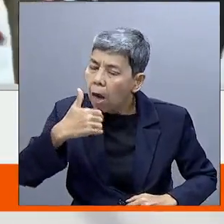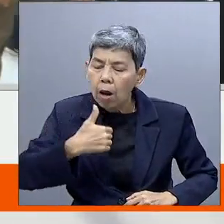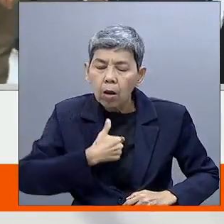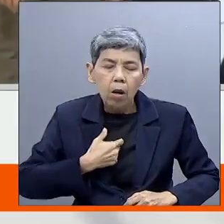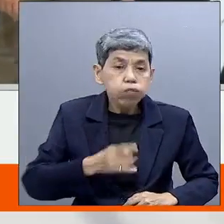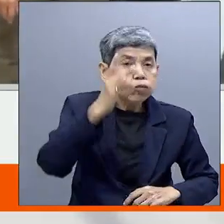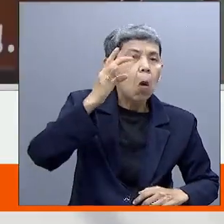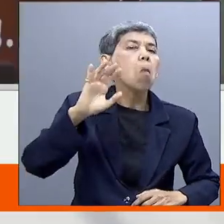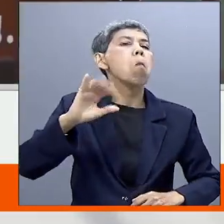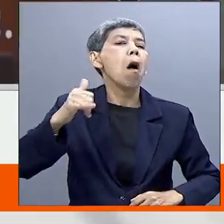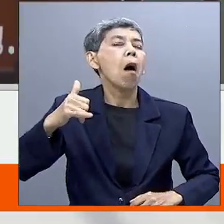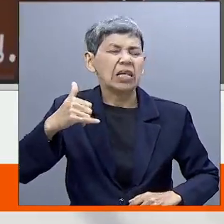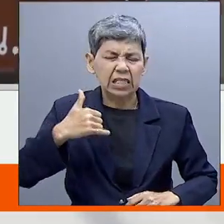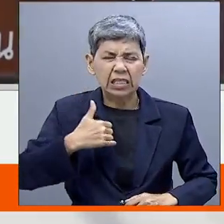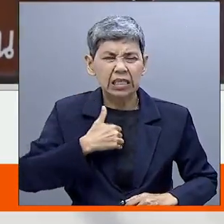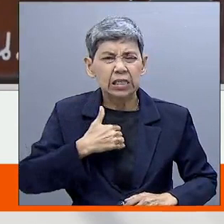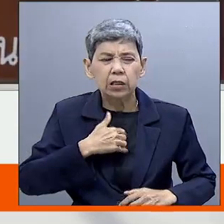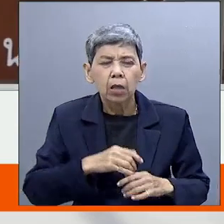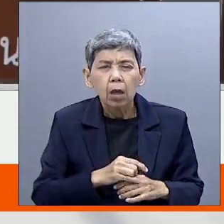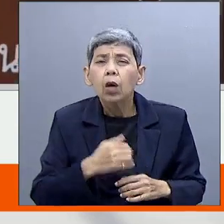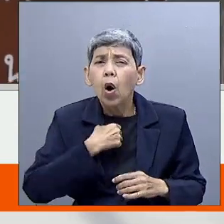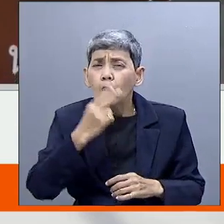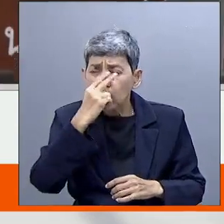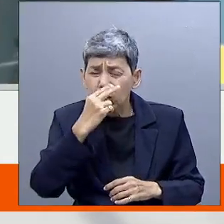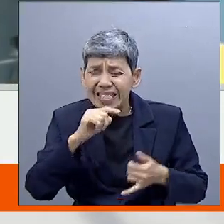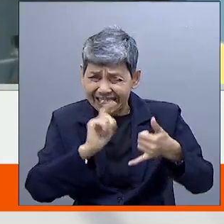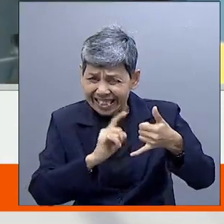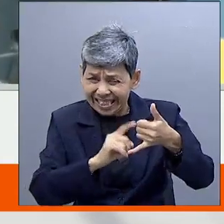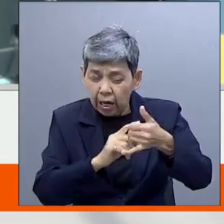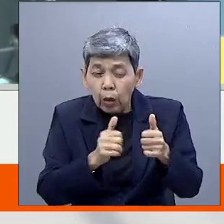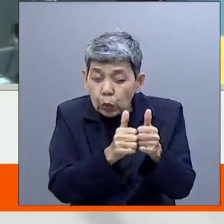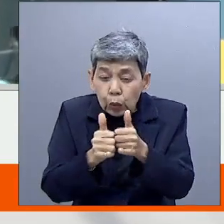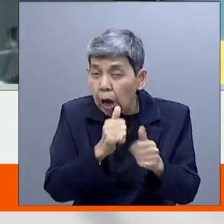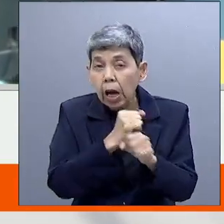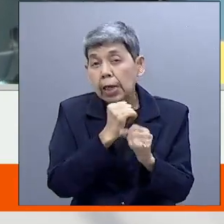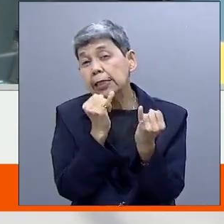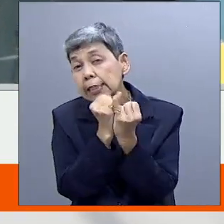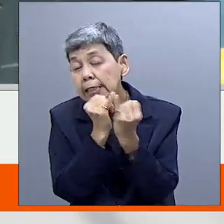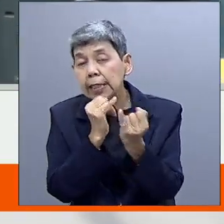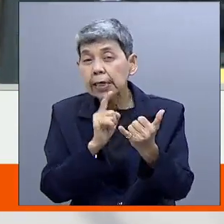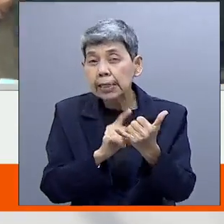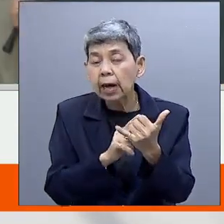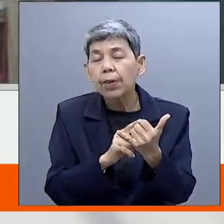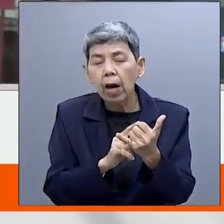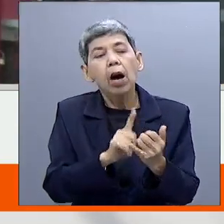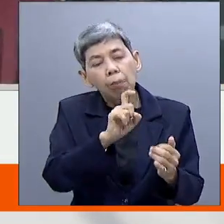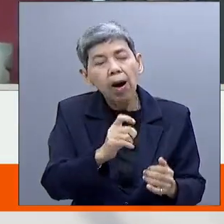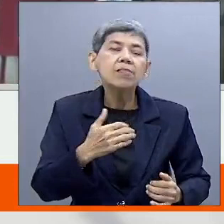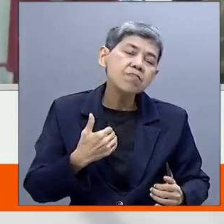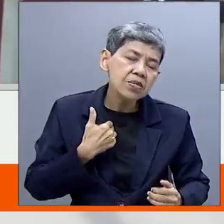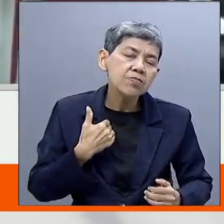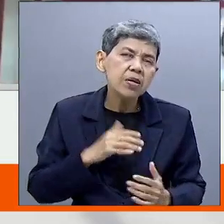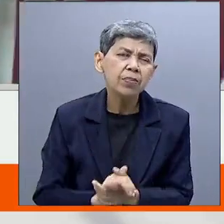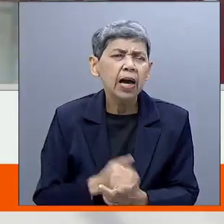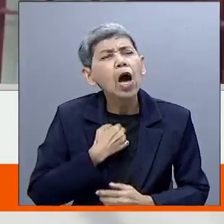ความรุนแรงได้โดยไม่จำเป็นต้องเป็นซีเรียลคิลเลอร์และส่วนใหญ่คนเหล่านี้ก็ไม่ได้ก่อซีเรียลคิลเลอร ์ค่ะจะ